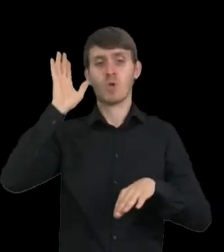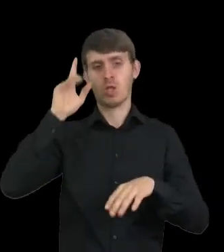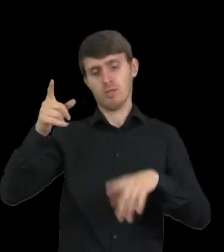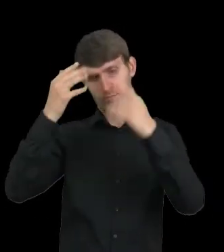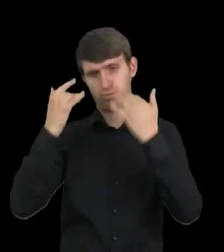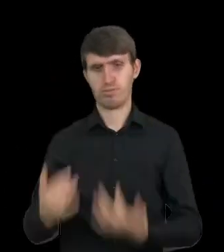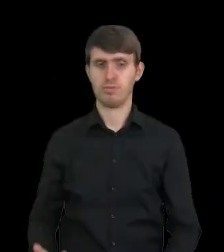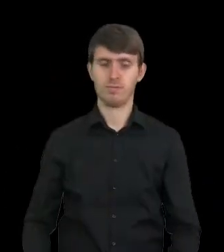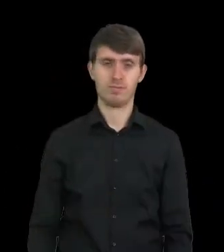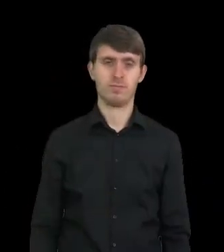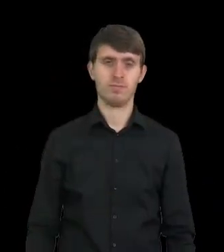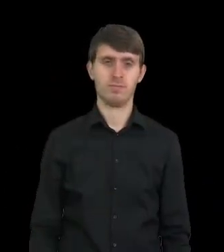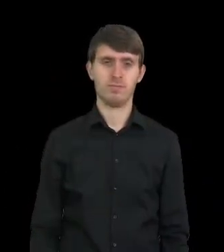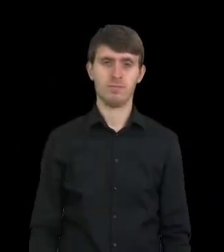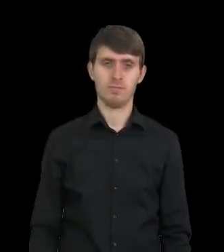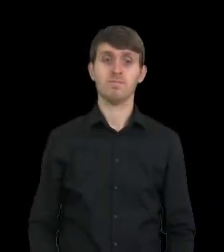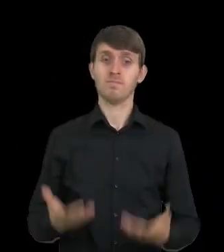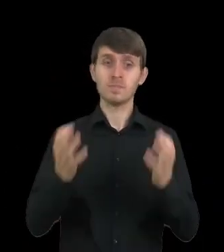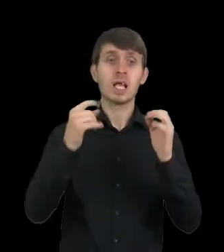wydzielić i dopiero wtedy analizować.